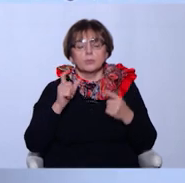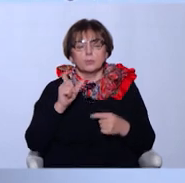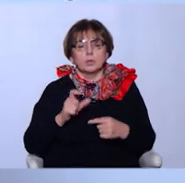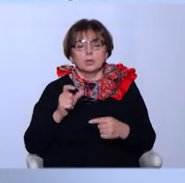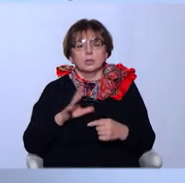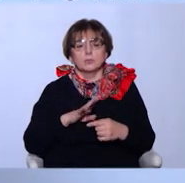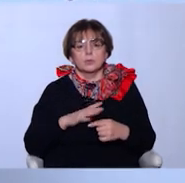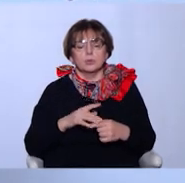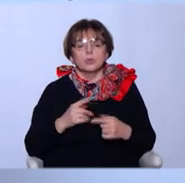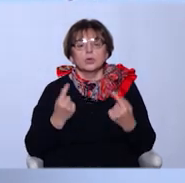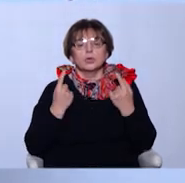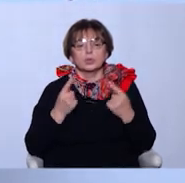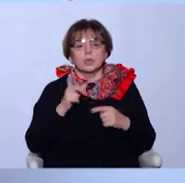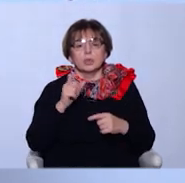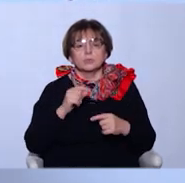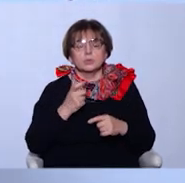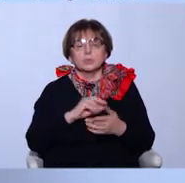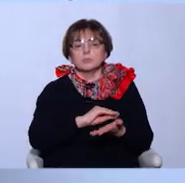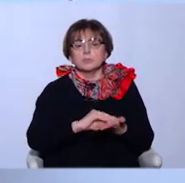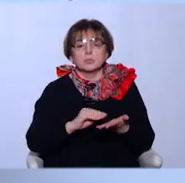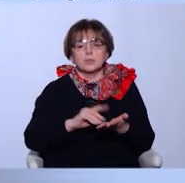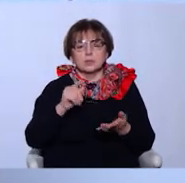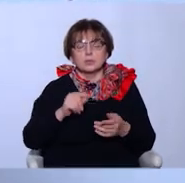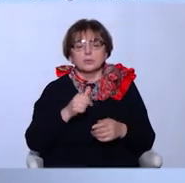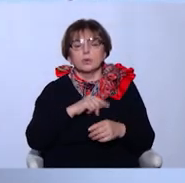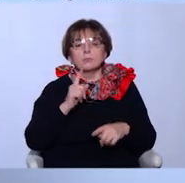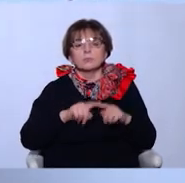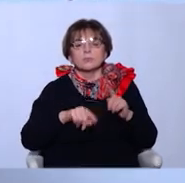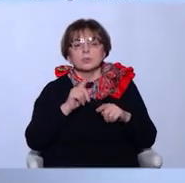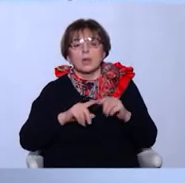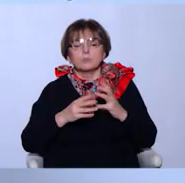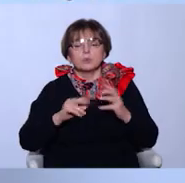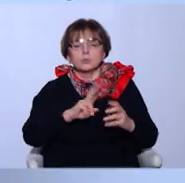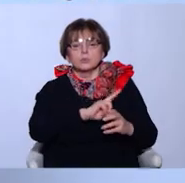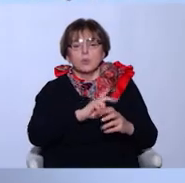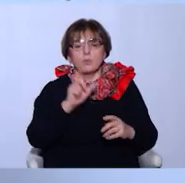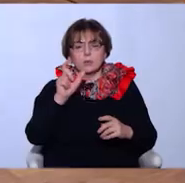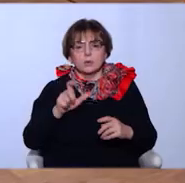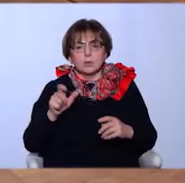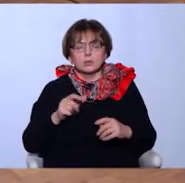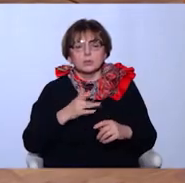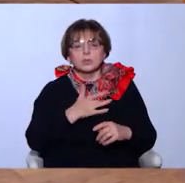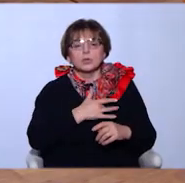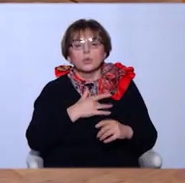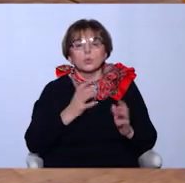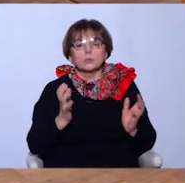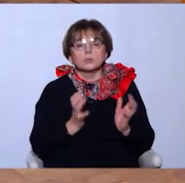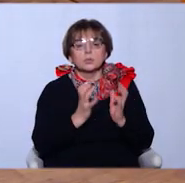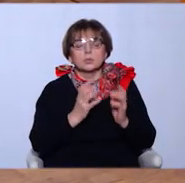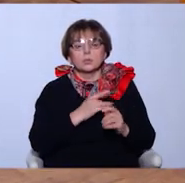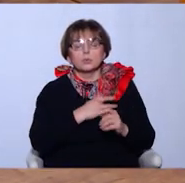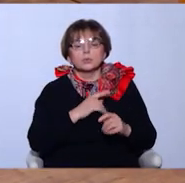დიდი ადამიანი, დიდი მწერალი, დიდი მამულიშვილი და დიდი